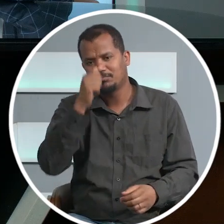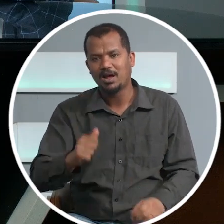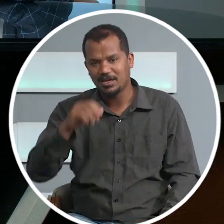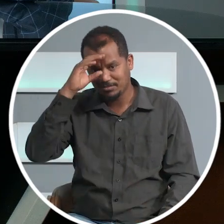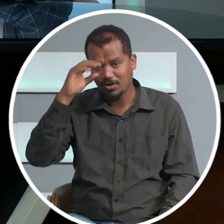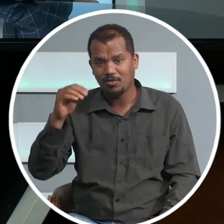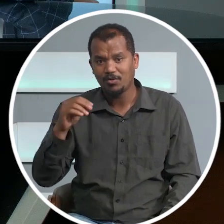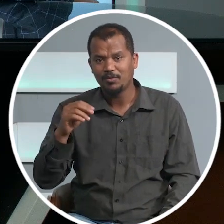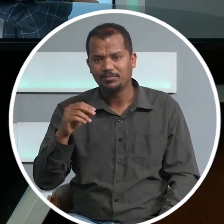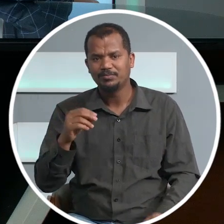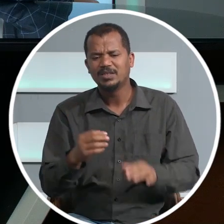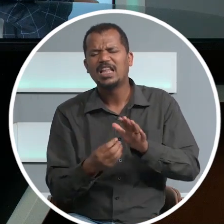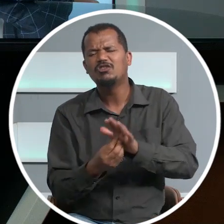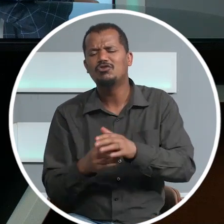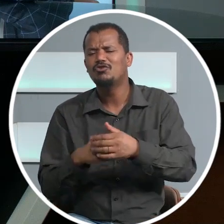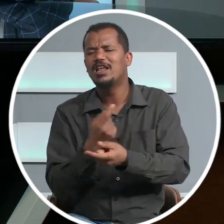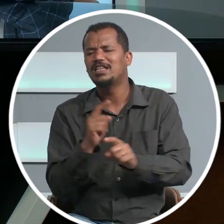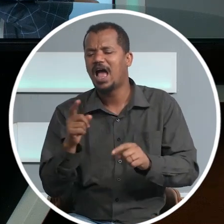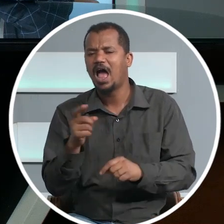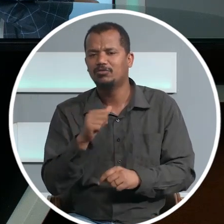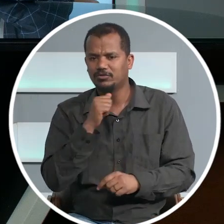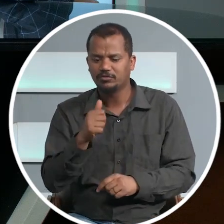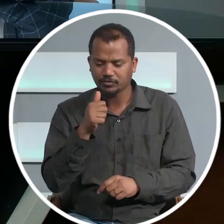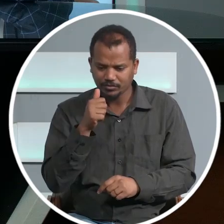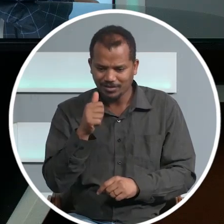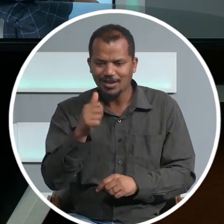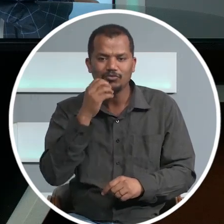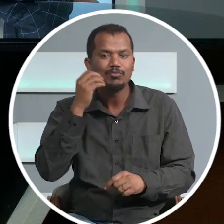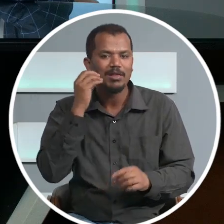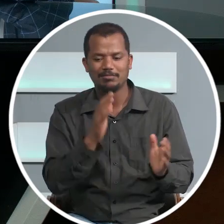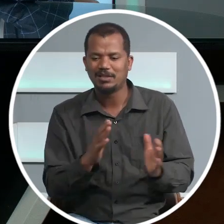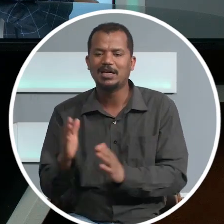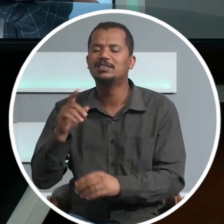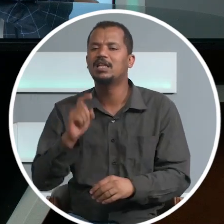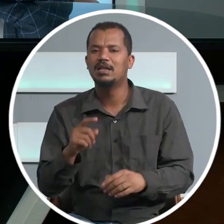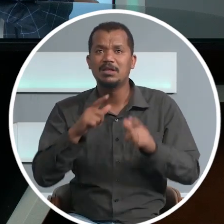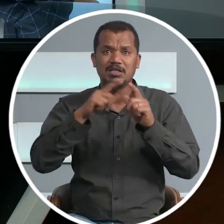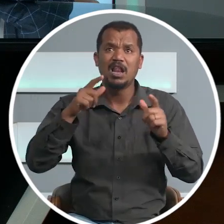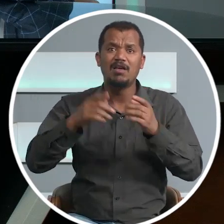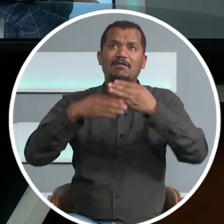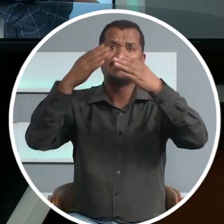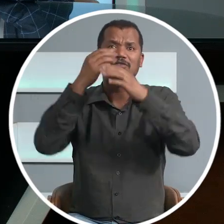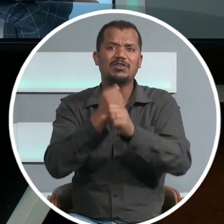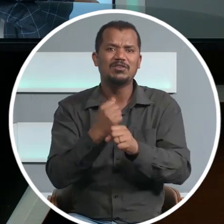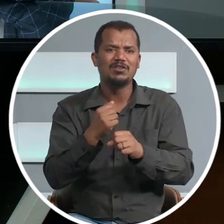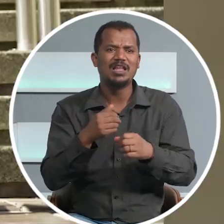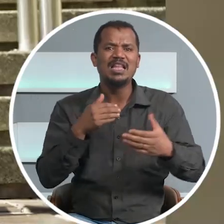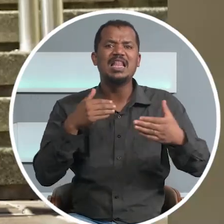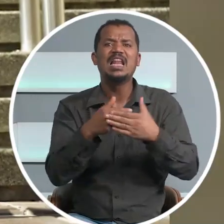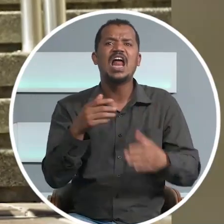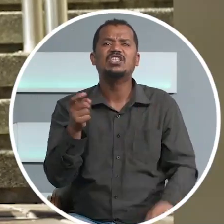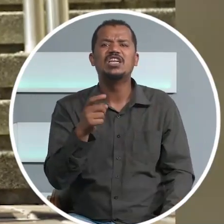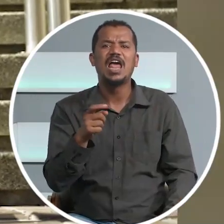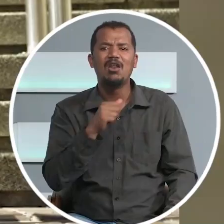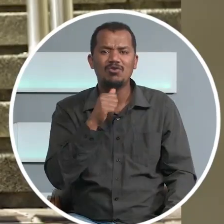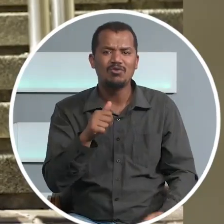من نم سو کاتا تونو چن از آهنم یه راسون بیت مزگه جن نهال بات آن نزیت رال فوک گم بتو اکسس ات در راه